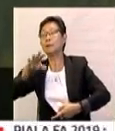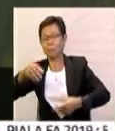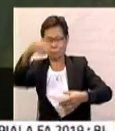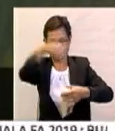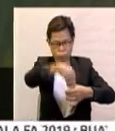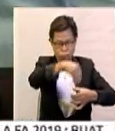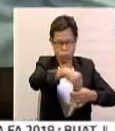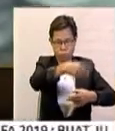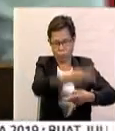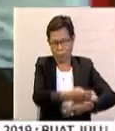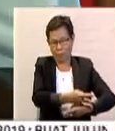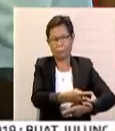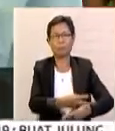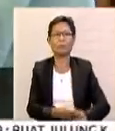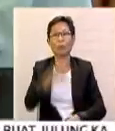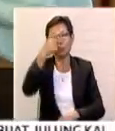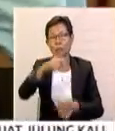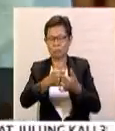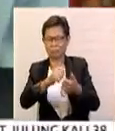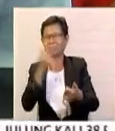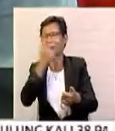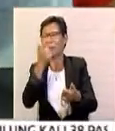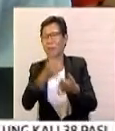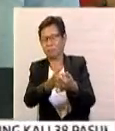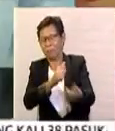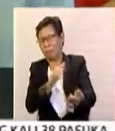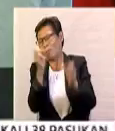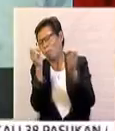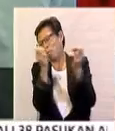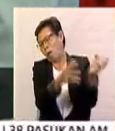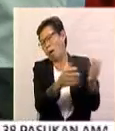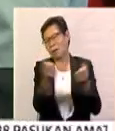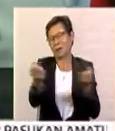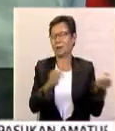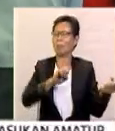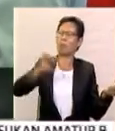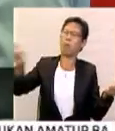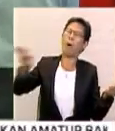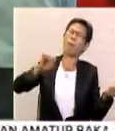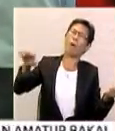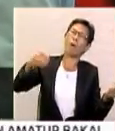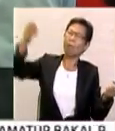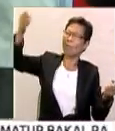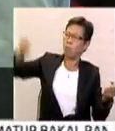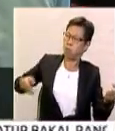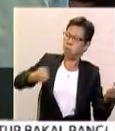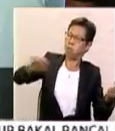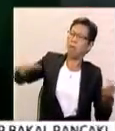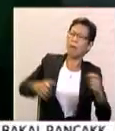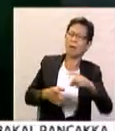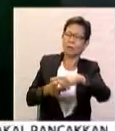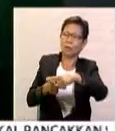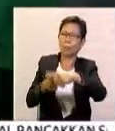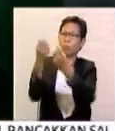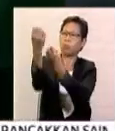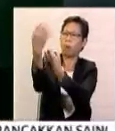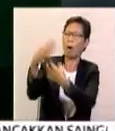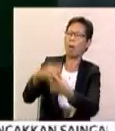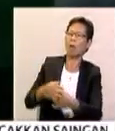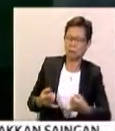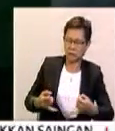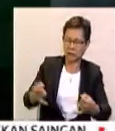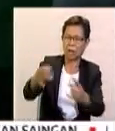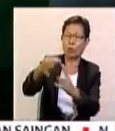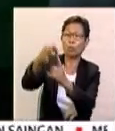sampah-sampah kecil. Ini bagi mengelakkan pembuangan sampah dari kenderaan, terutama di persimpangan lampu isyarat,